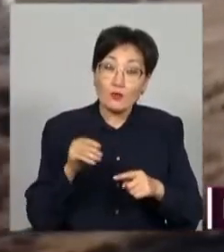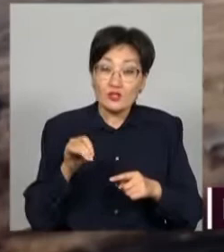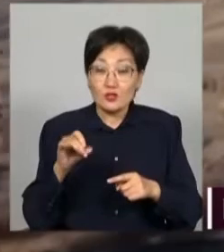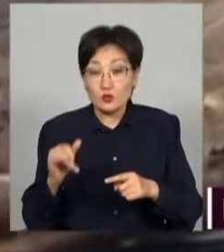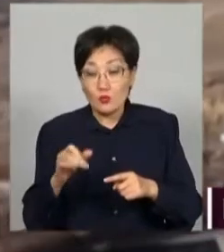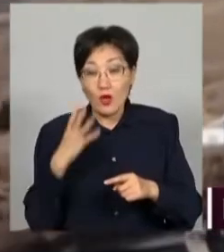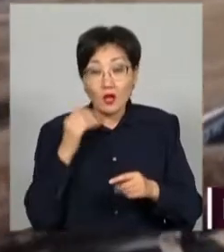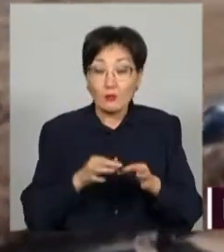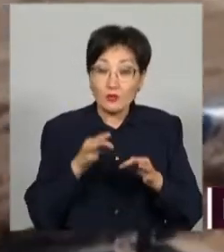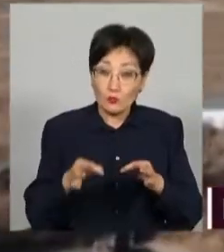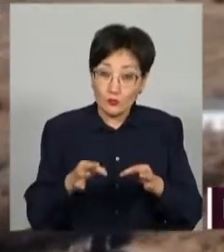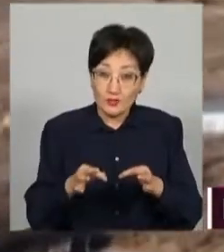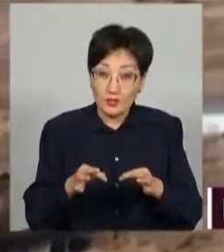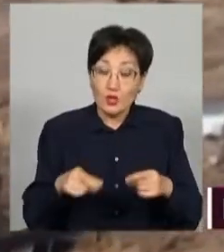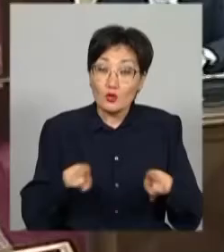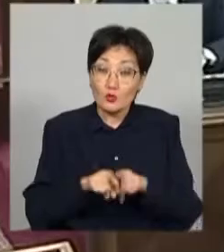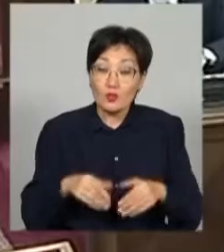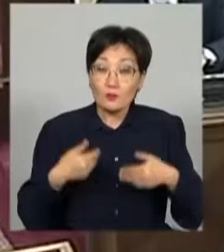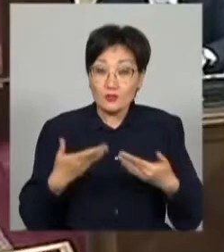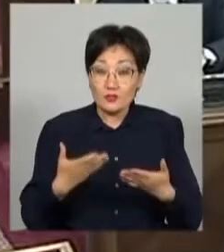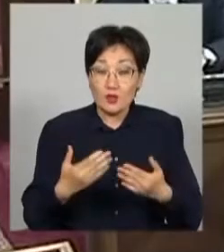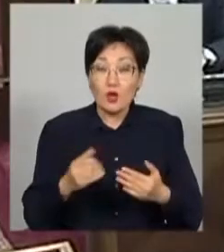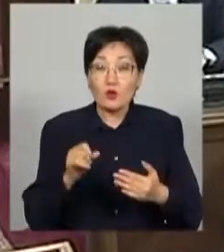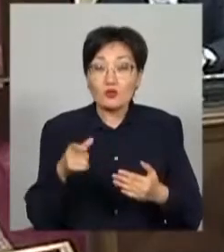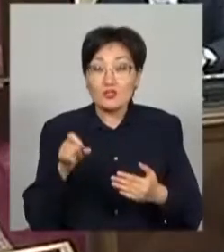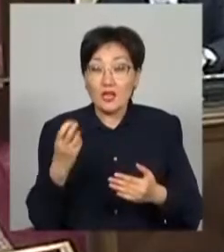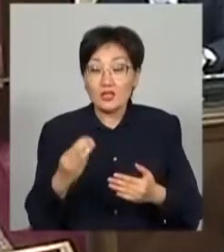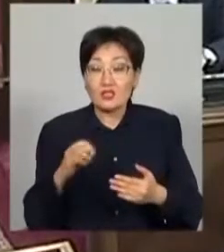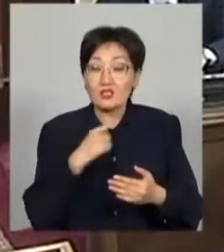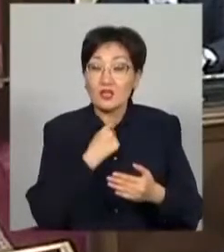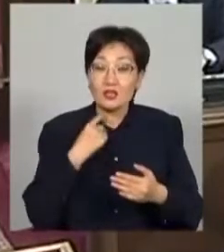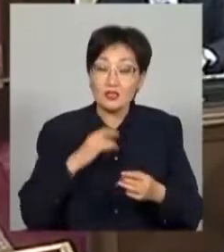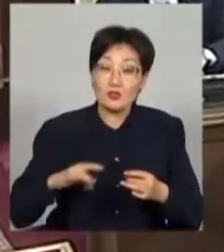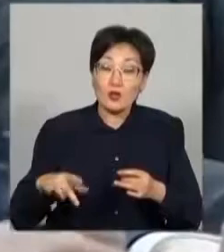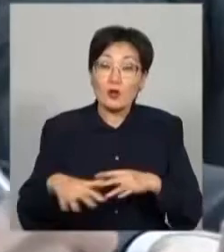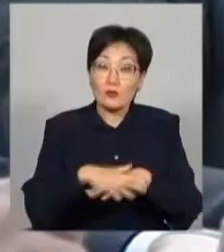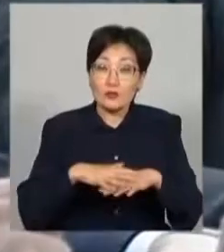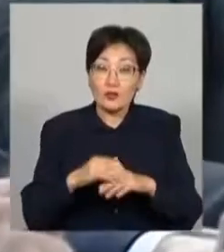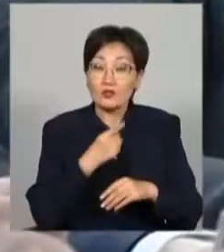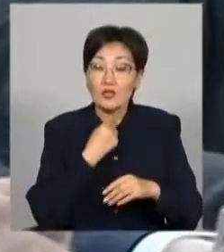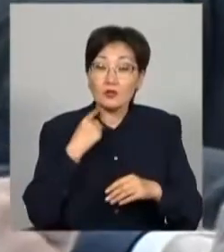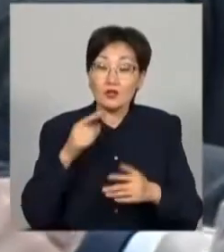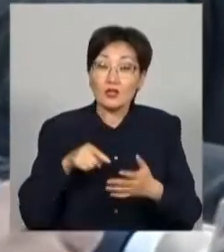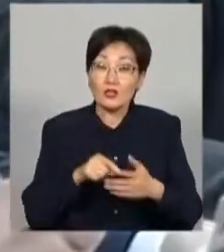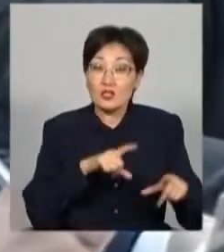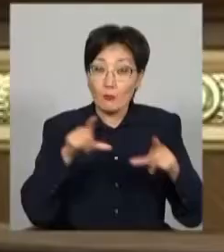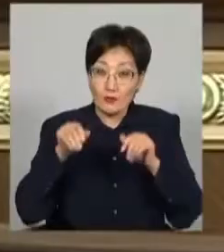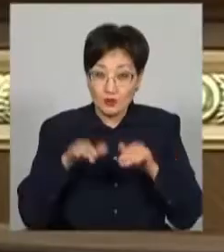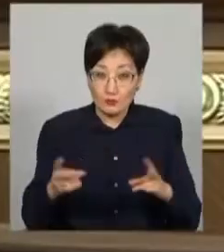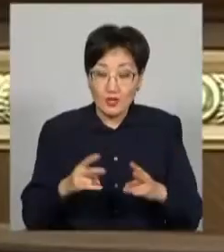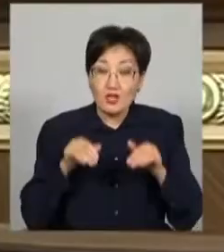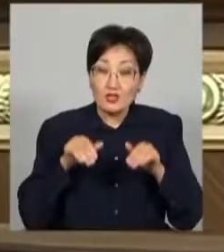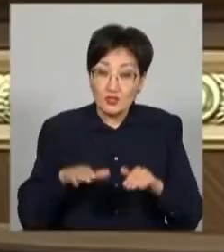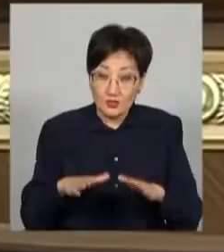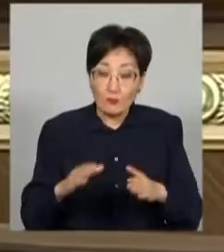бірін Алматы облысы ету керектігі айтылды. Өйткені Ұзынағаш немесе Талғардағы ағайынның мәселесі сонау Талдықорғанға жете бермейді. Егер шешім